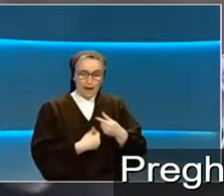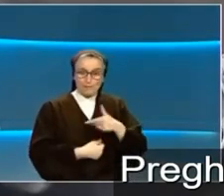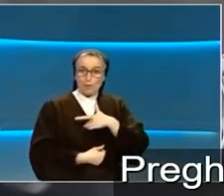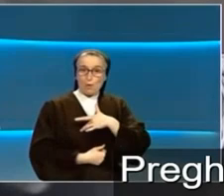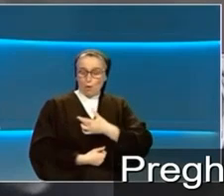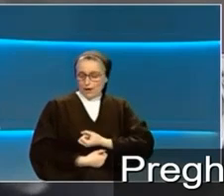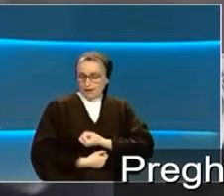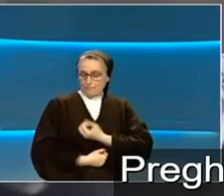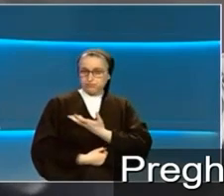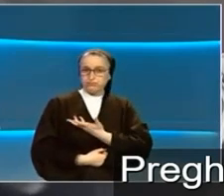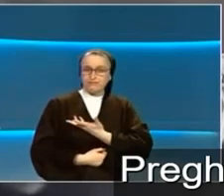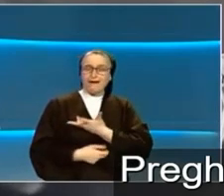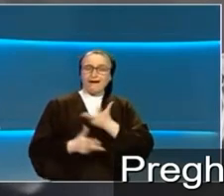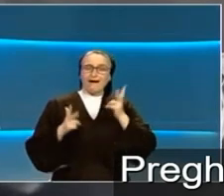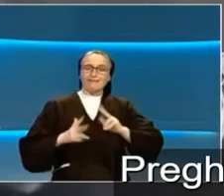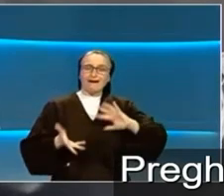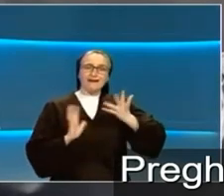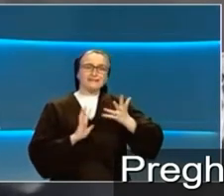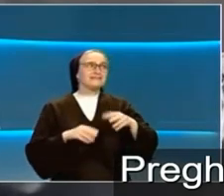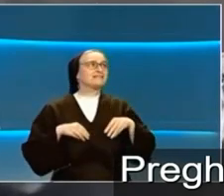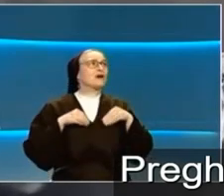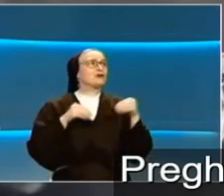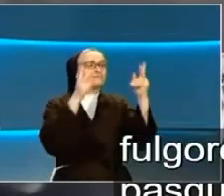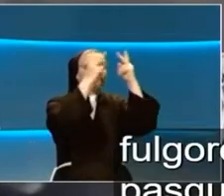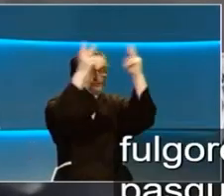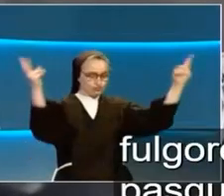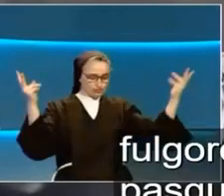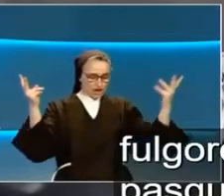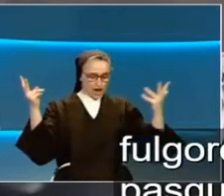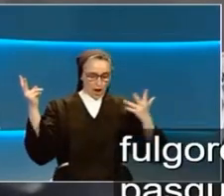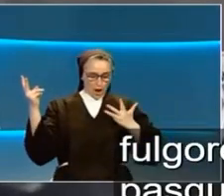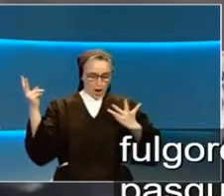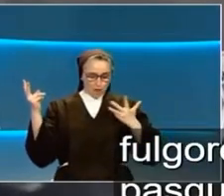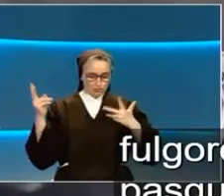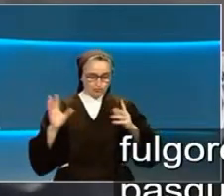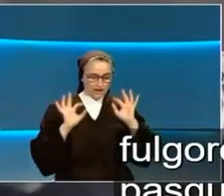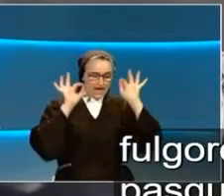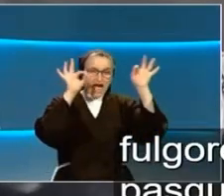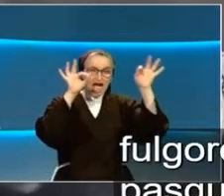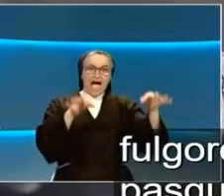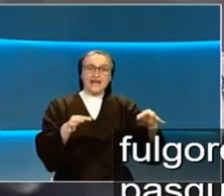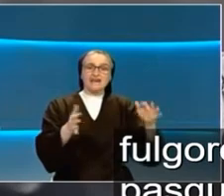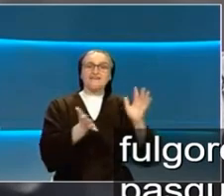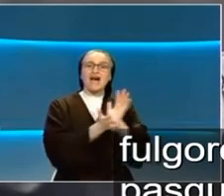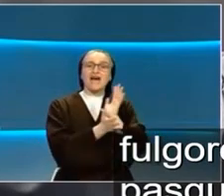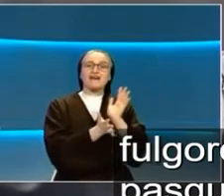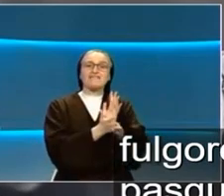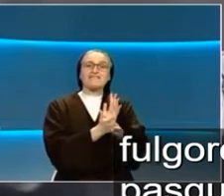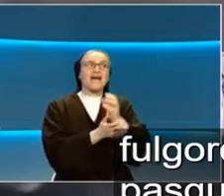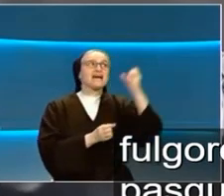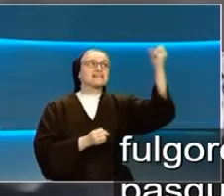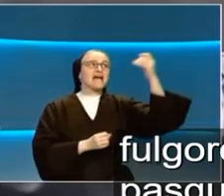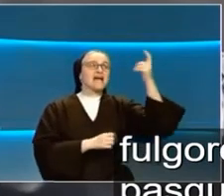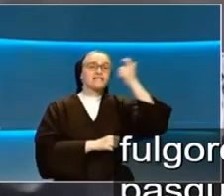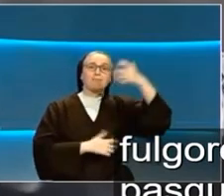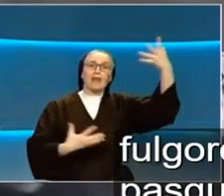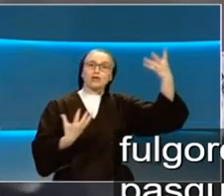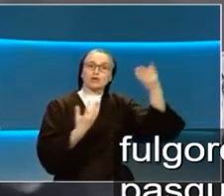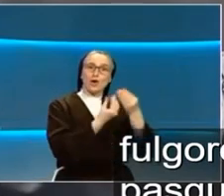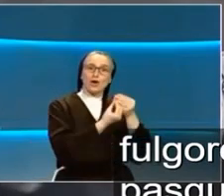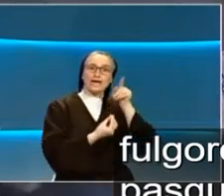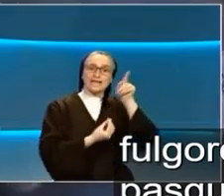pascalia, celestibus desiderius inflammari, et ad perpetue claritatis puris